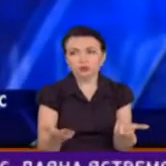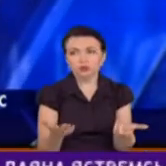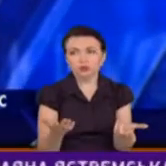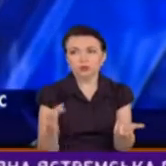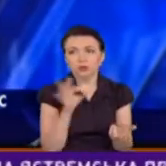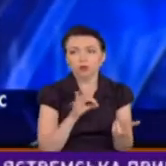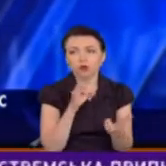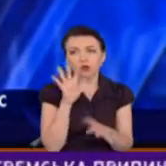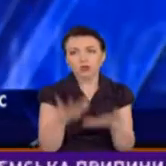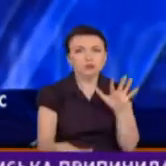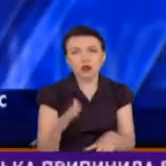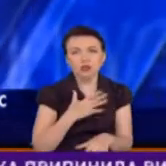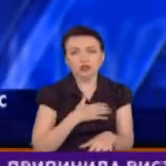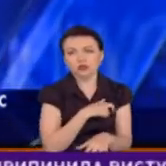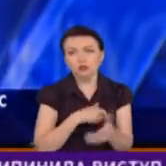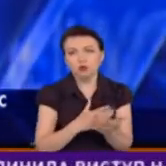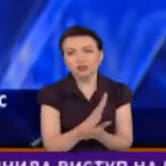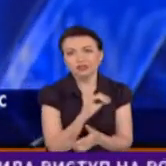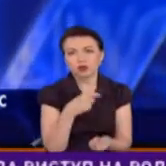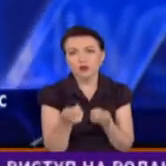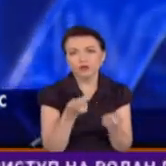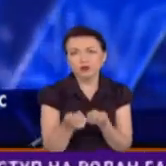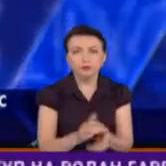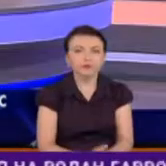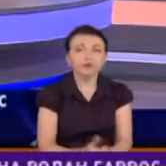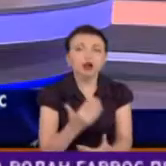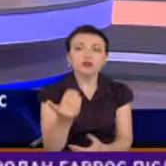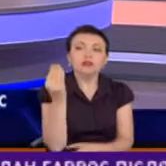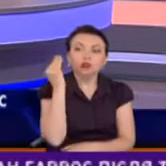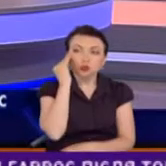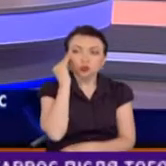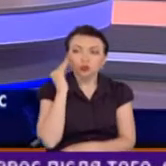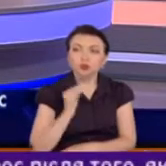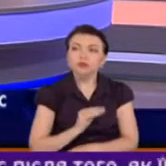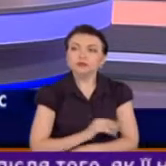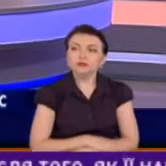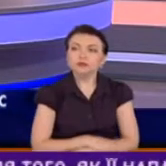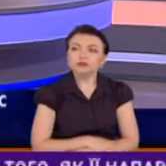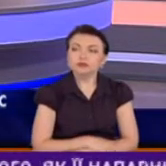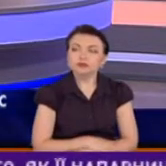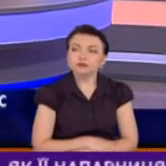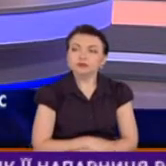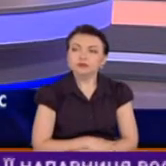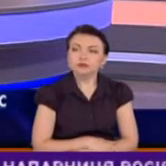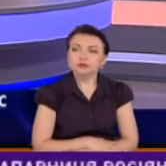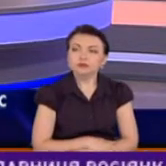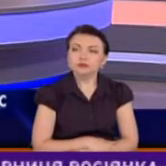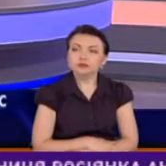про недбалість наших політиків і управлінців. А на вашу думку, з чим ми маємо зараз